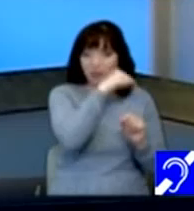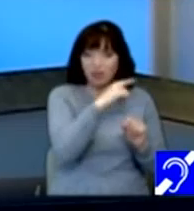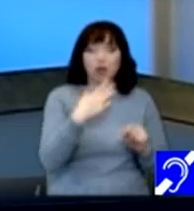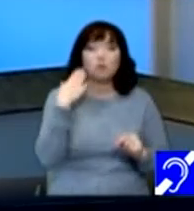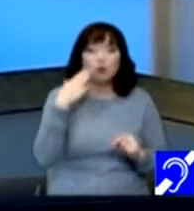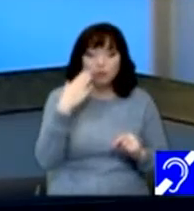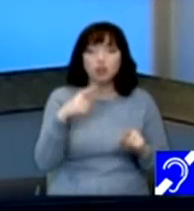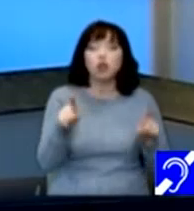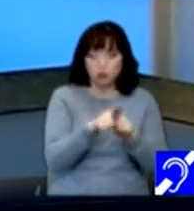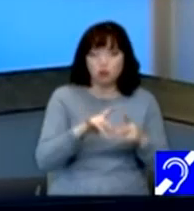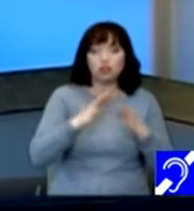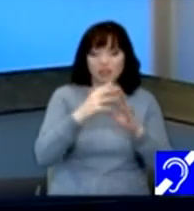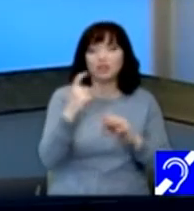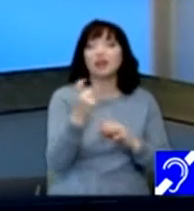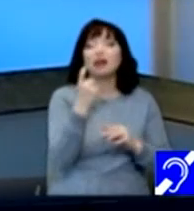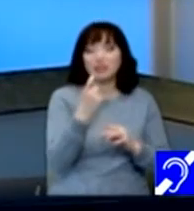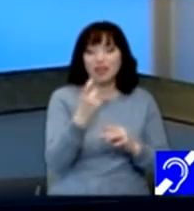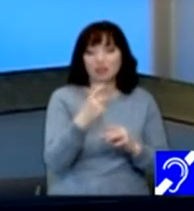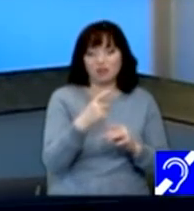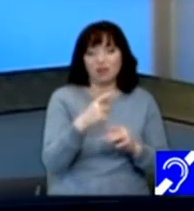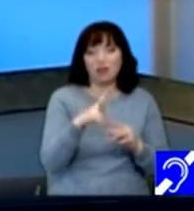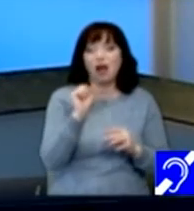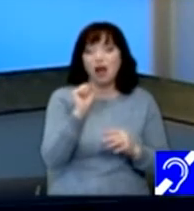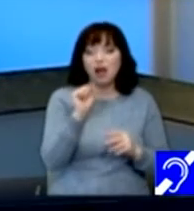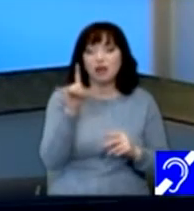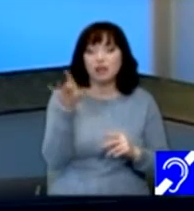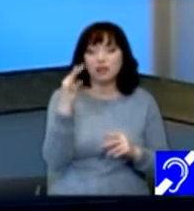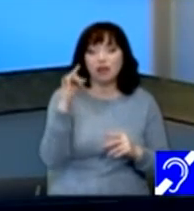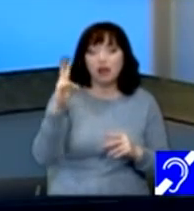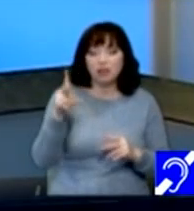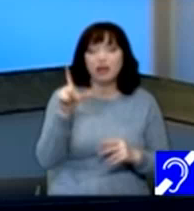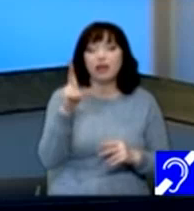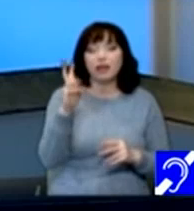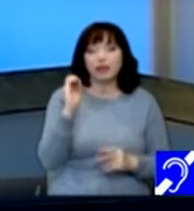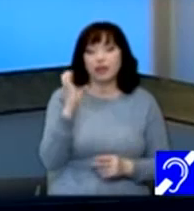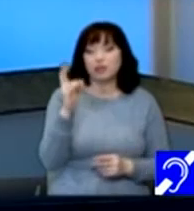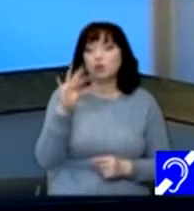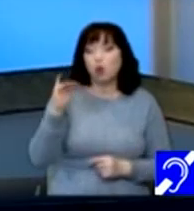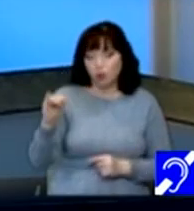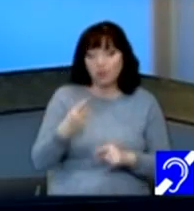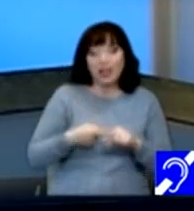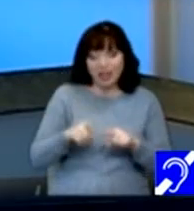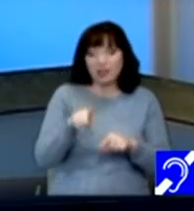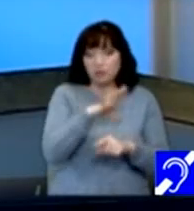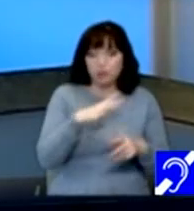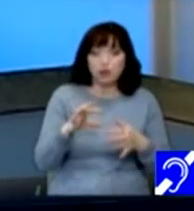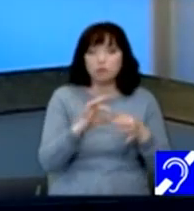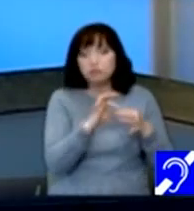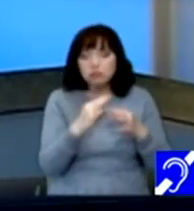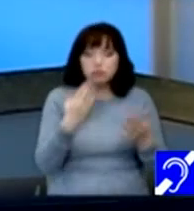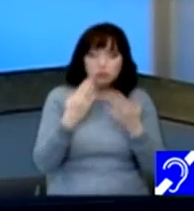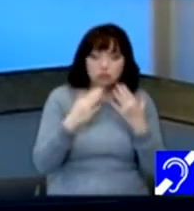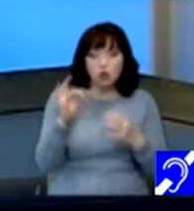ministrul agriculturii și dezvoltării rurale, Adrian Chesnoiu. Cei doi oficiali au discutat și despre armonizarea